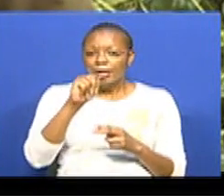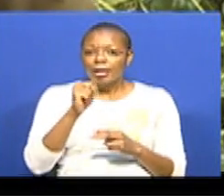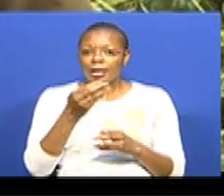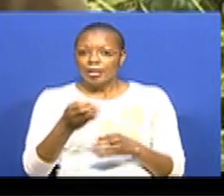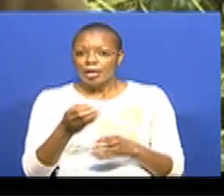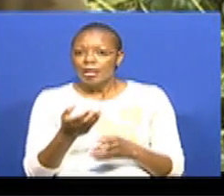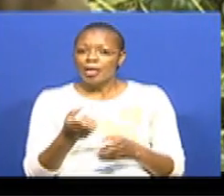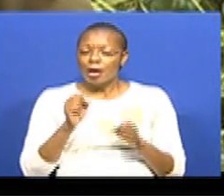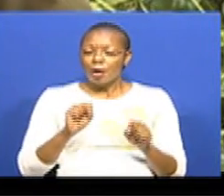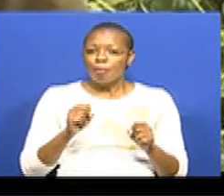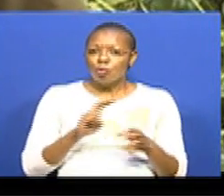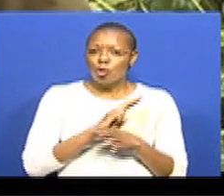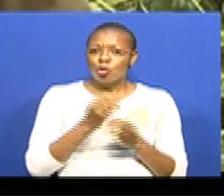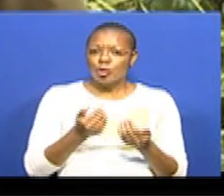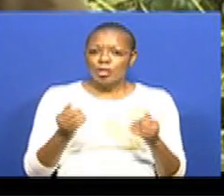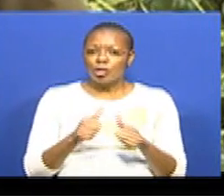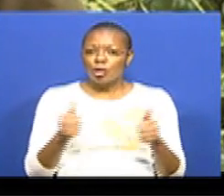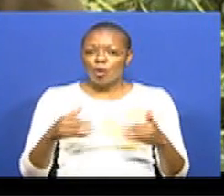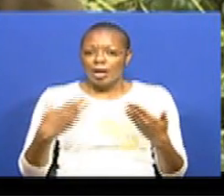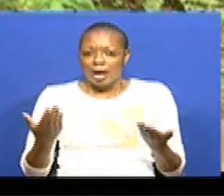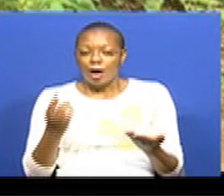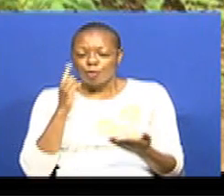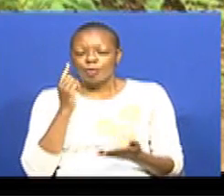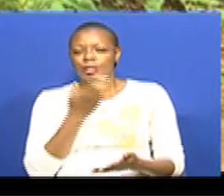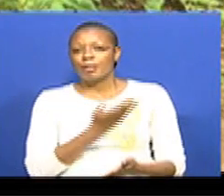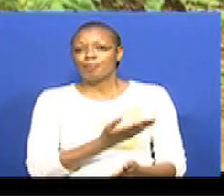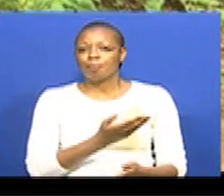na kilimo. Kivipi? Tazama ujione.